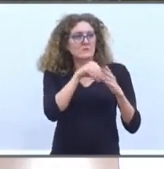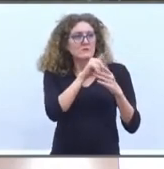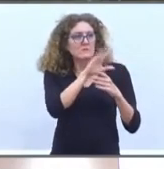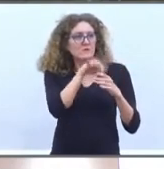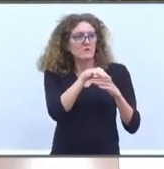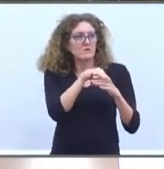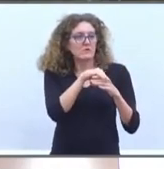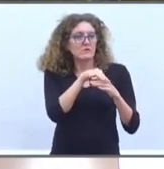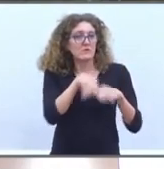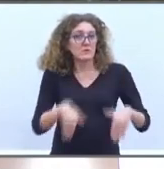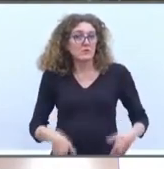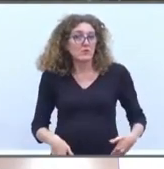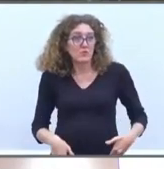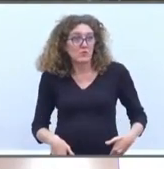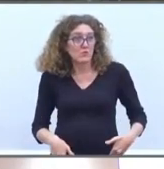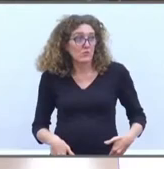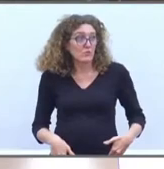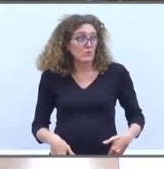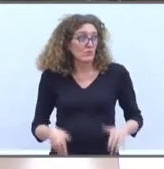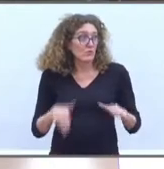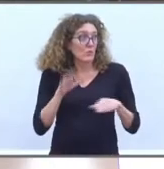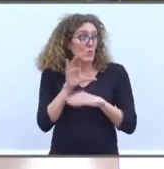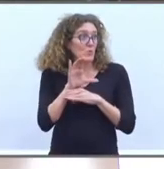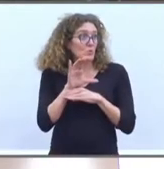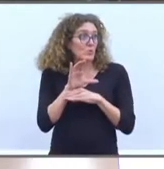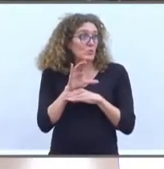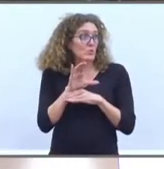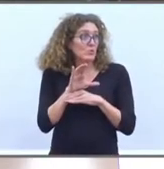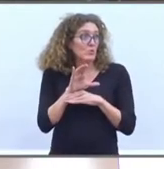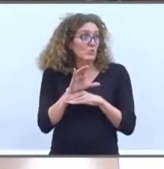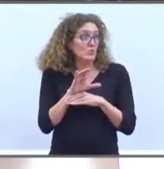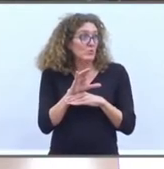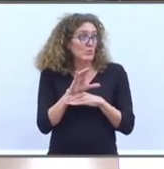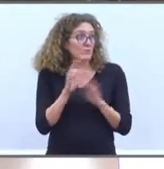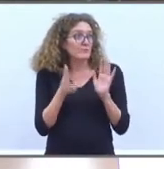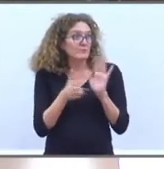s'abstient ? Qui est contre ? Unanimité.